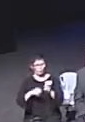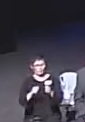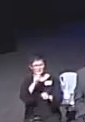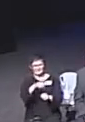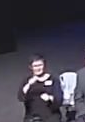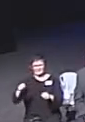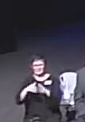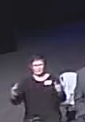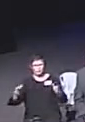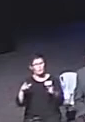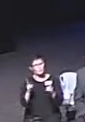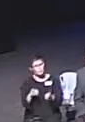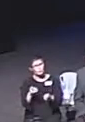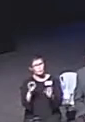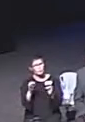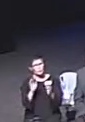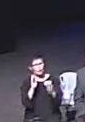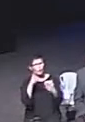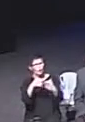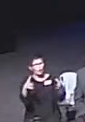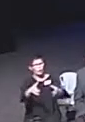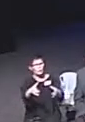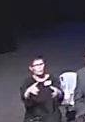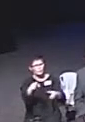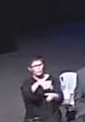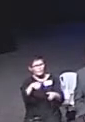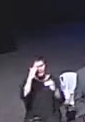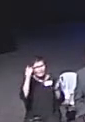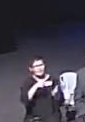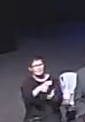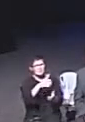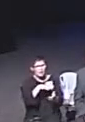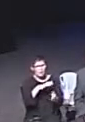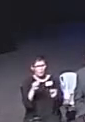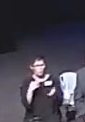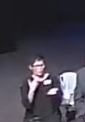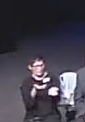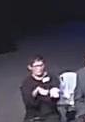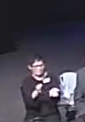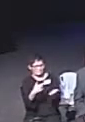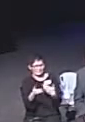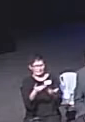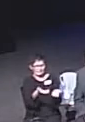Siinä on herännyt myöskin kysymys, että kuinka tavoittaa kohderyhmä, joka ei tiedä mitä haluaa.